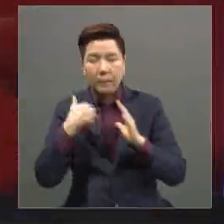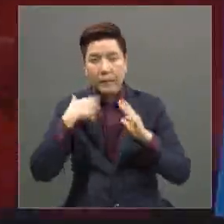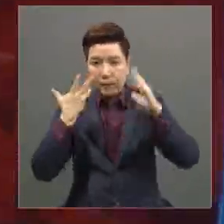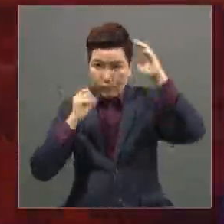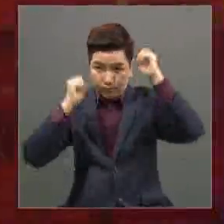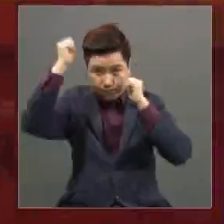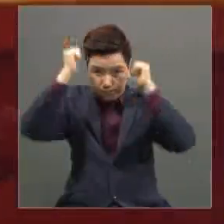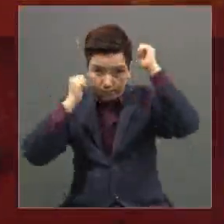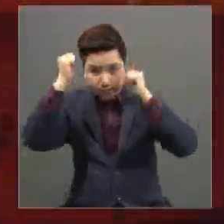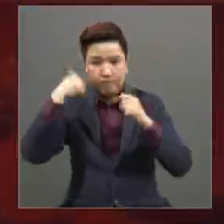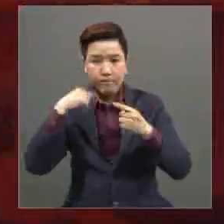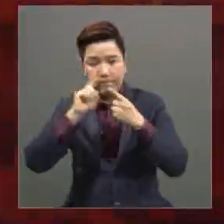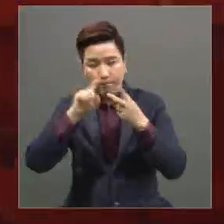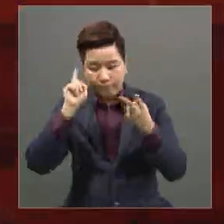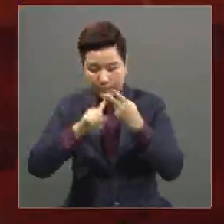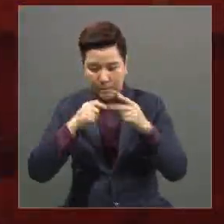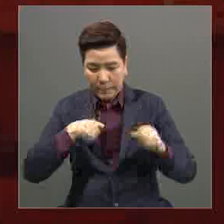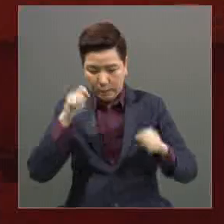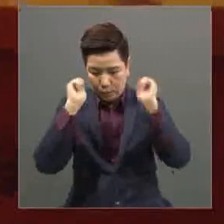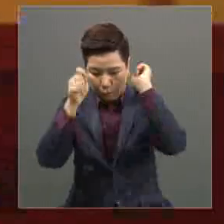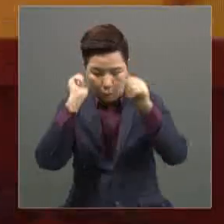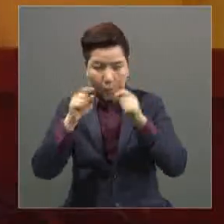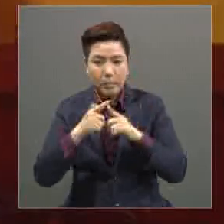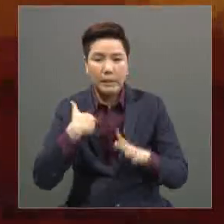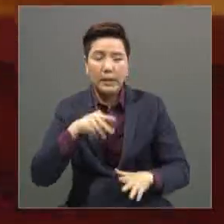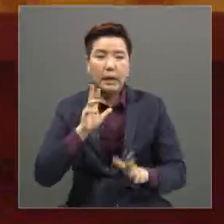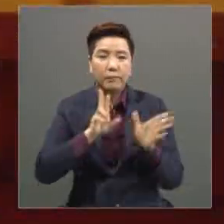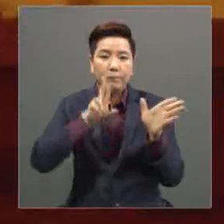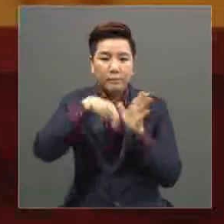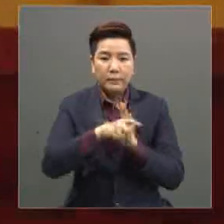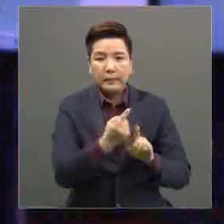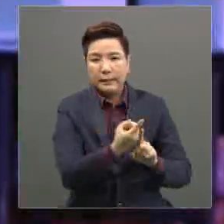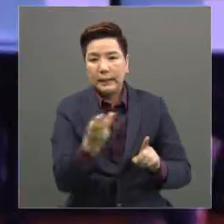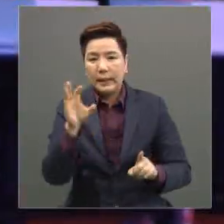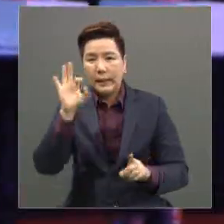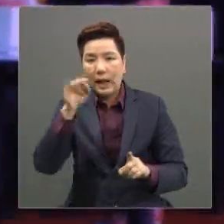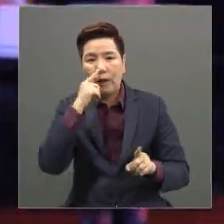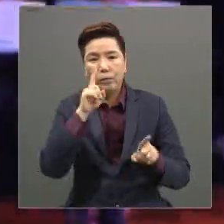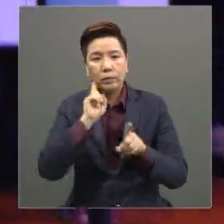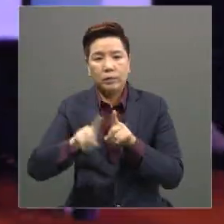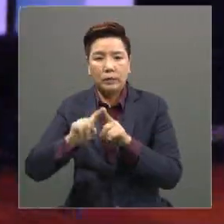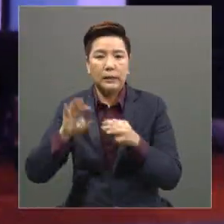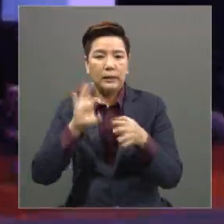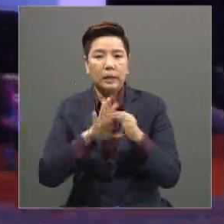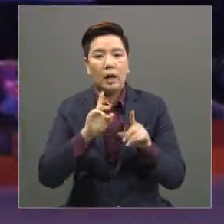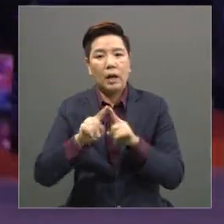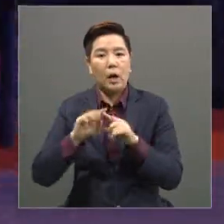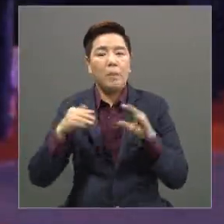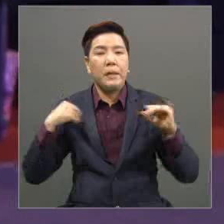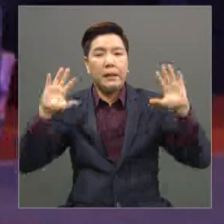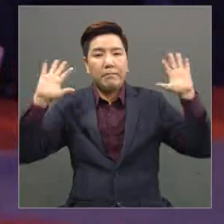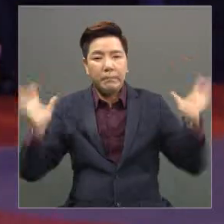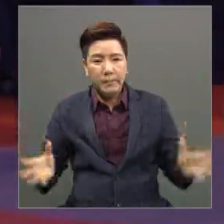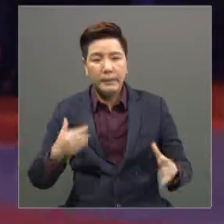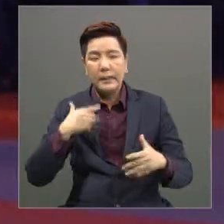ปีนเสาดอกเหมยกลองศึกมังกรเก้าเซียนกังฟูเอ็งกอบูควนอิมพันมืองิ้วเปลี่ยนหน้